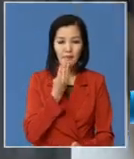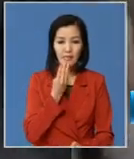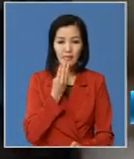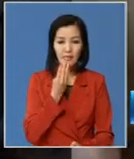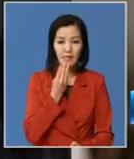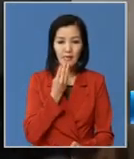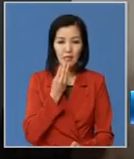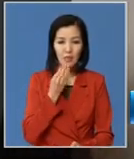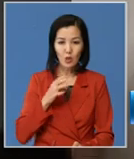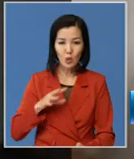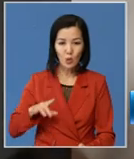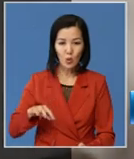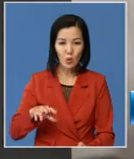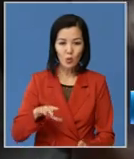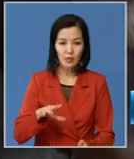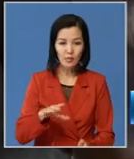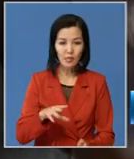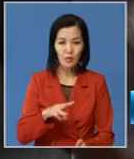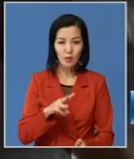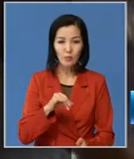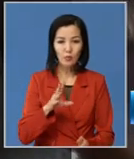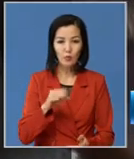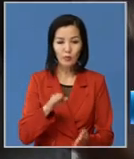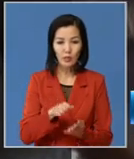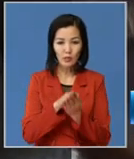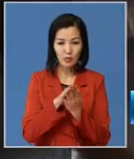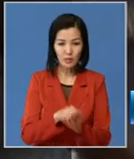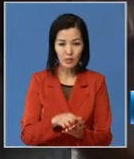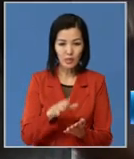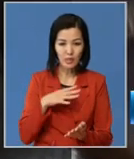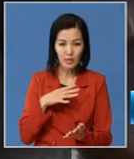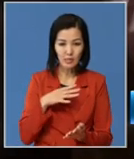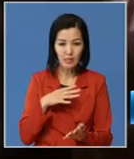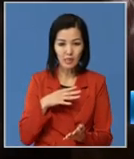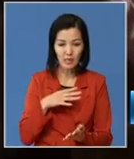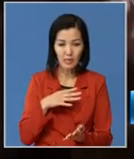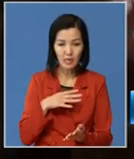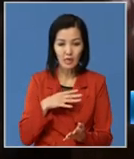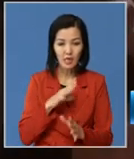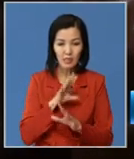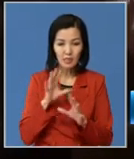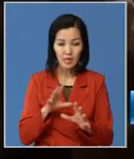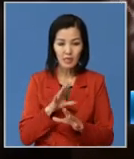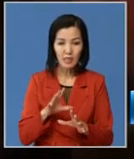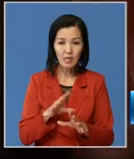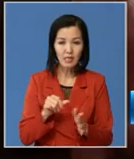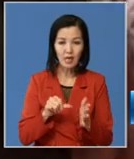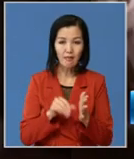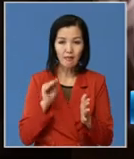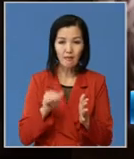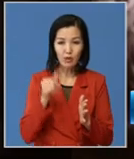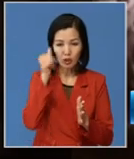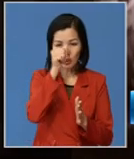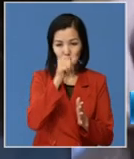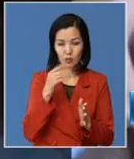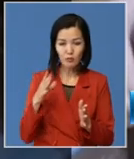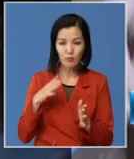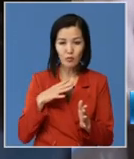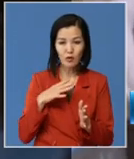боп, алыс жақын шет мемлекеттерден репортаж әзірледі. Ашхабадтағы министрлер кабинетінің үйінде тәуелсіз